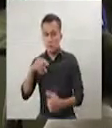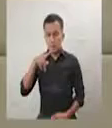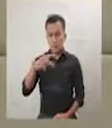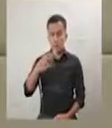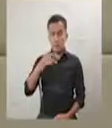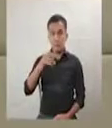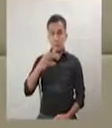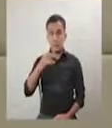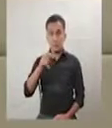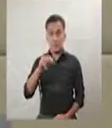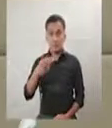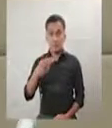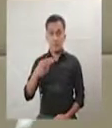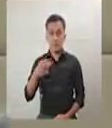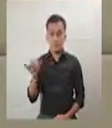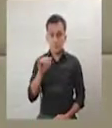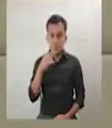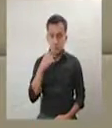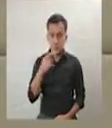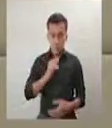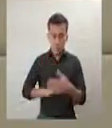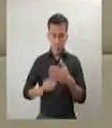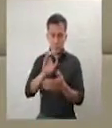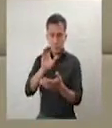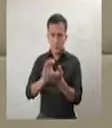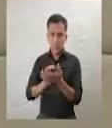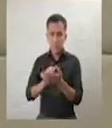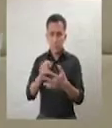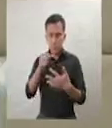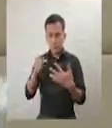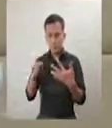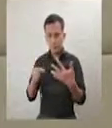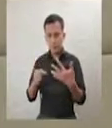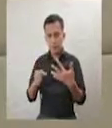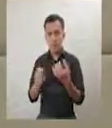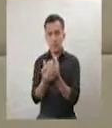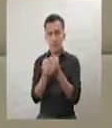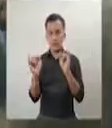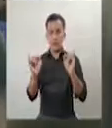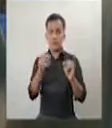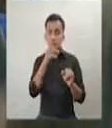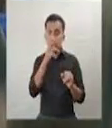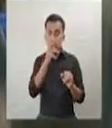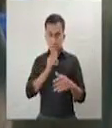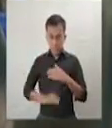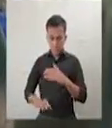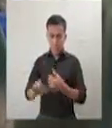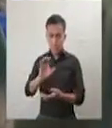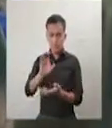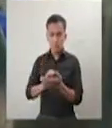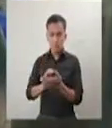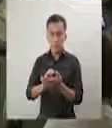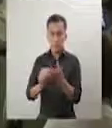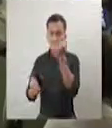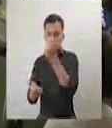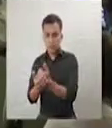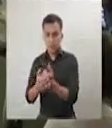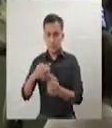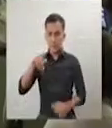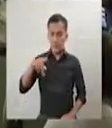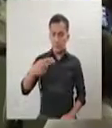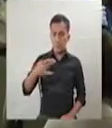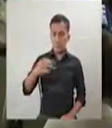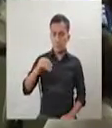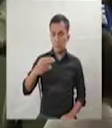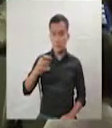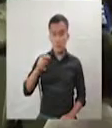PhilHealth. Katulad po ng Mary Stopes na birthing center. Kung ito pong mga independent birthing centers po ay ma-accredited ng